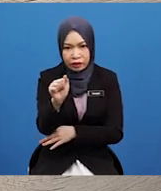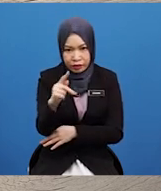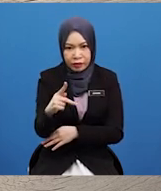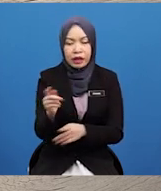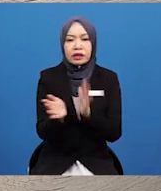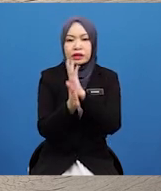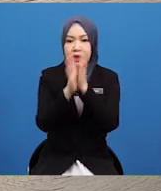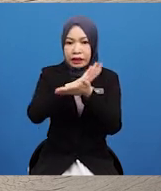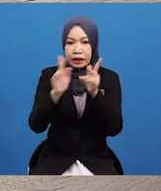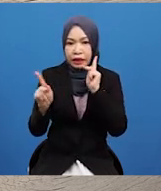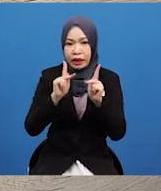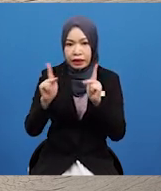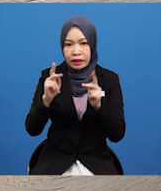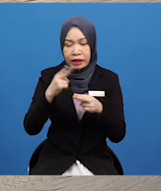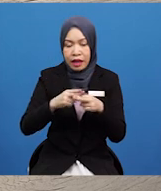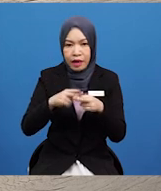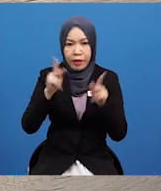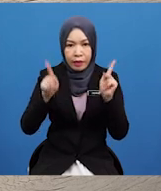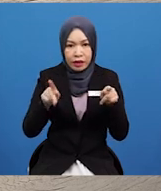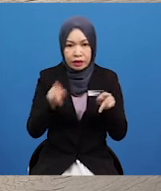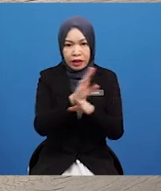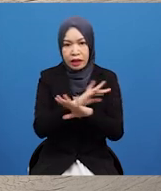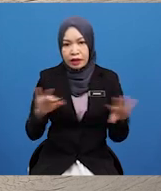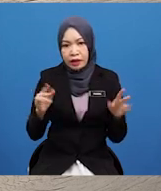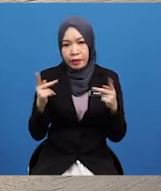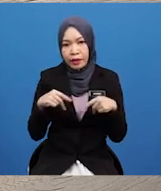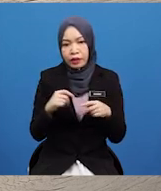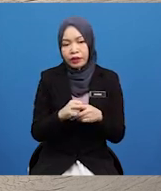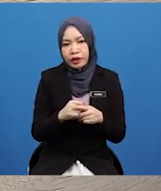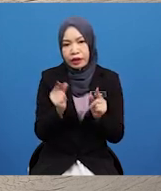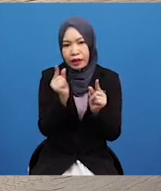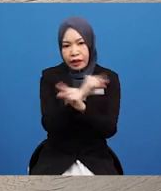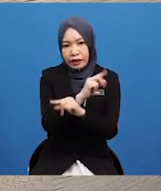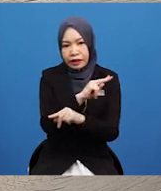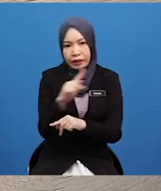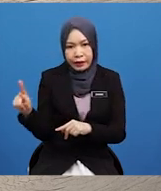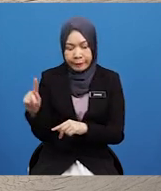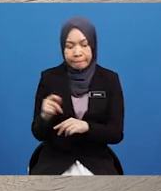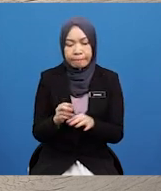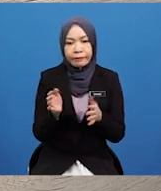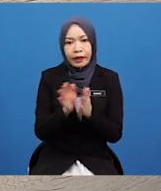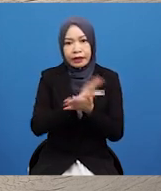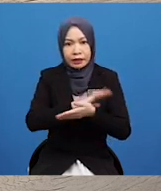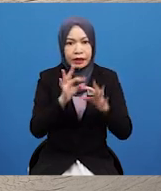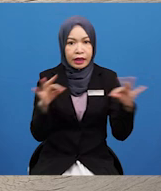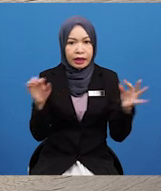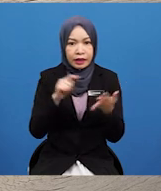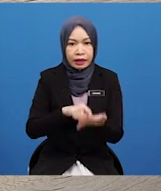pelajar tidak perlu digandakan. Jawapan lain yang betul ialah ayat ini dimulakan